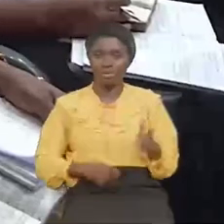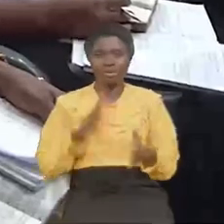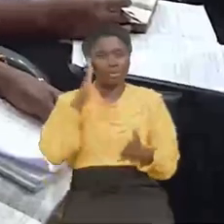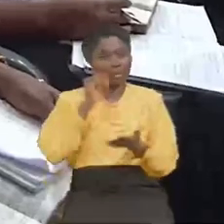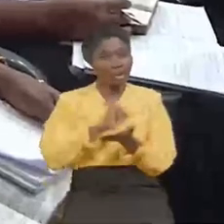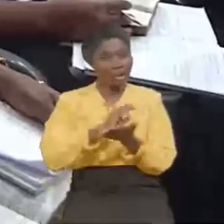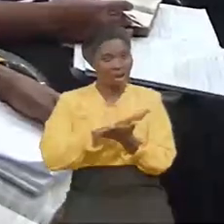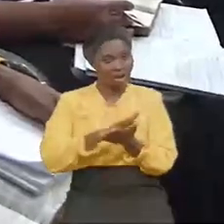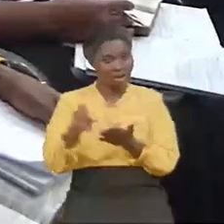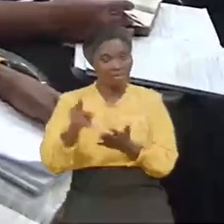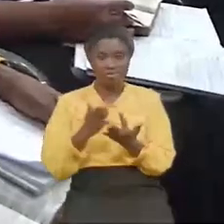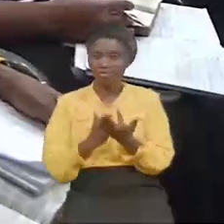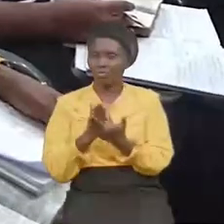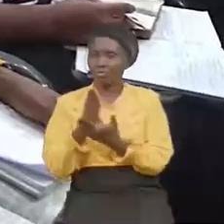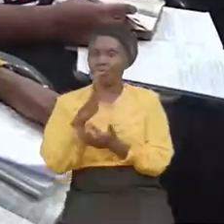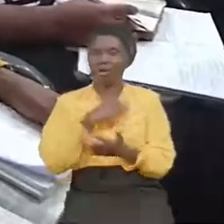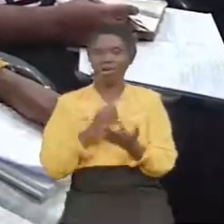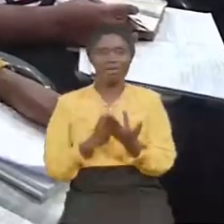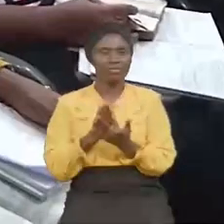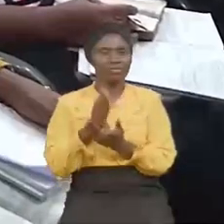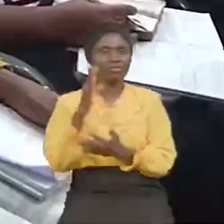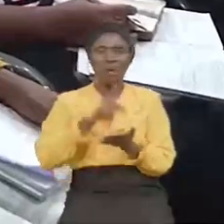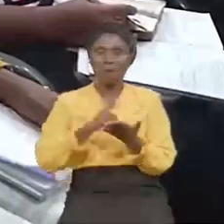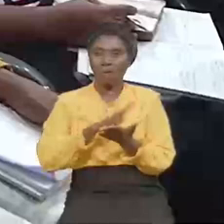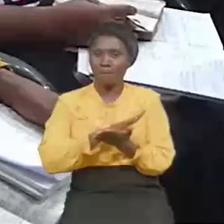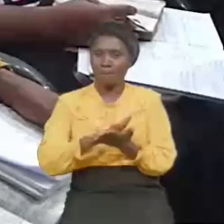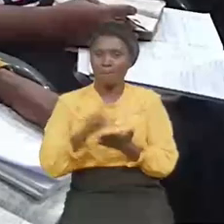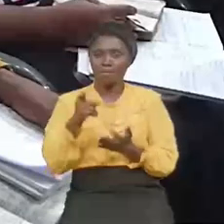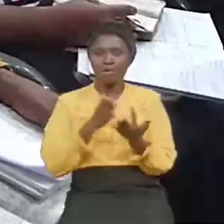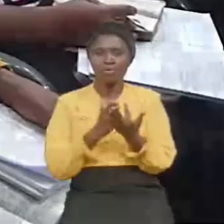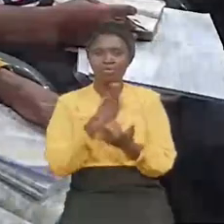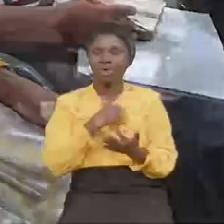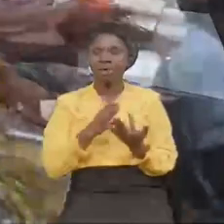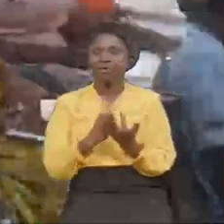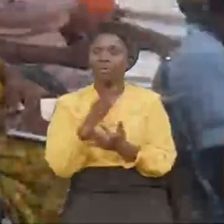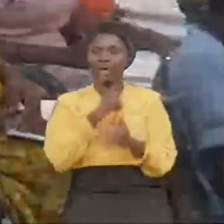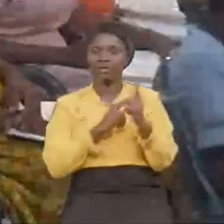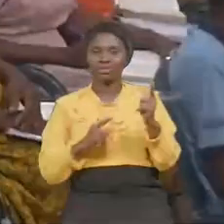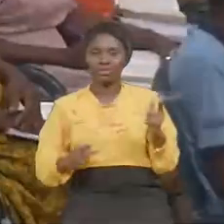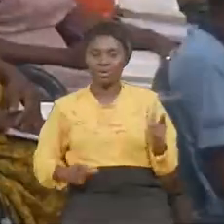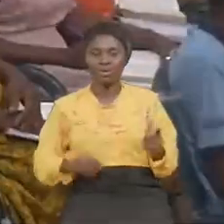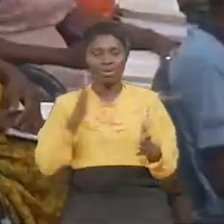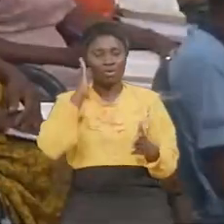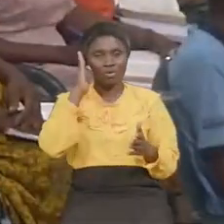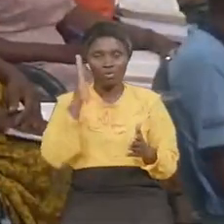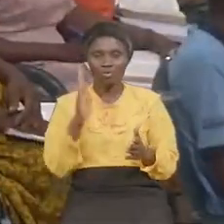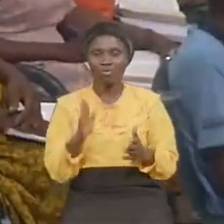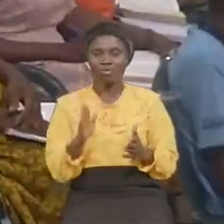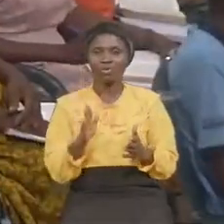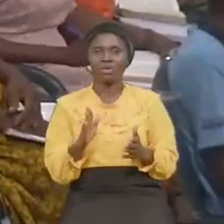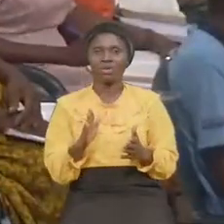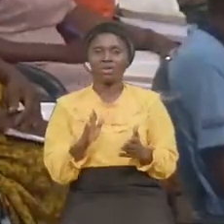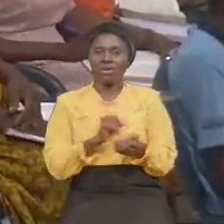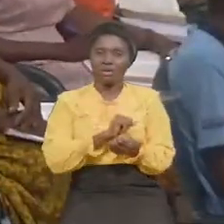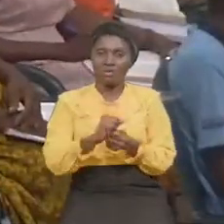entièrement, te purger entièrement. Et le Seigneur va te purifier de l'intérieur, de l'homme